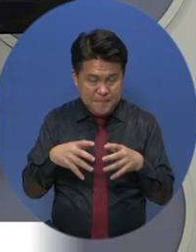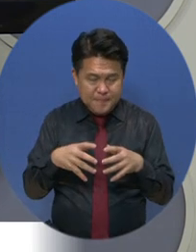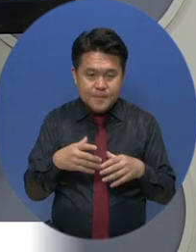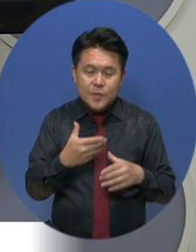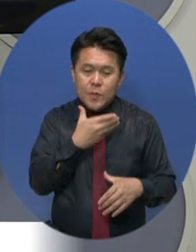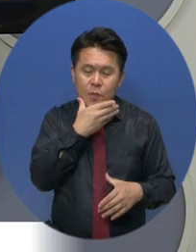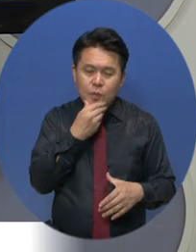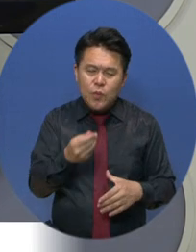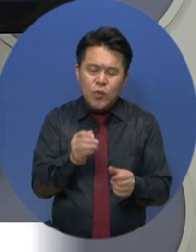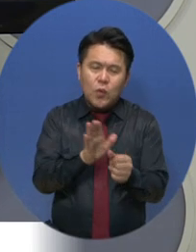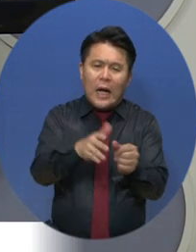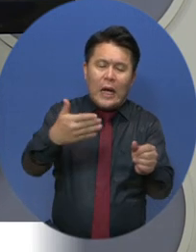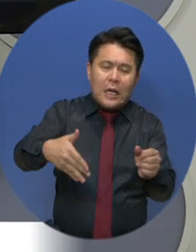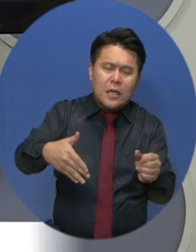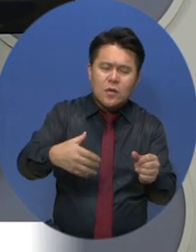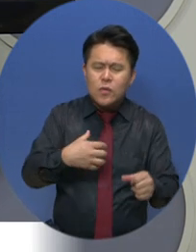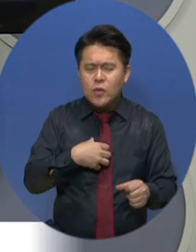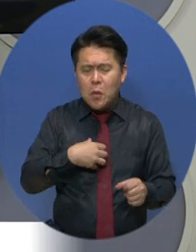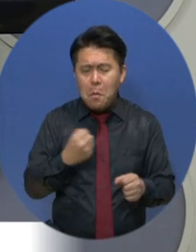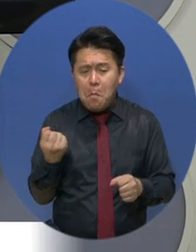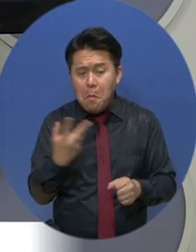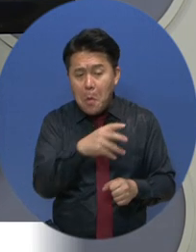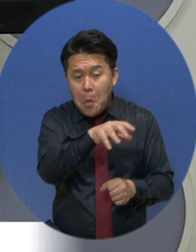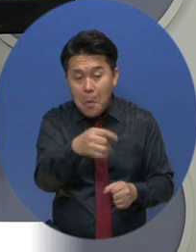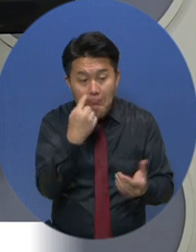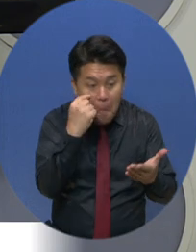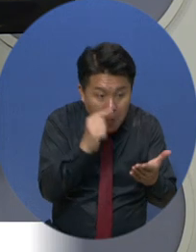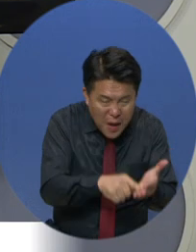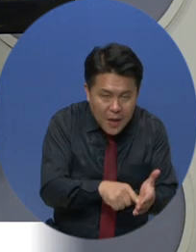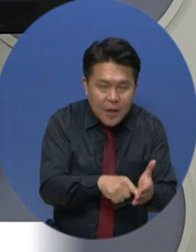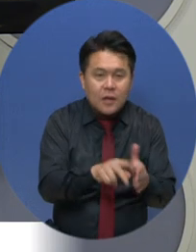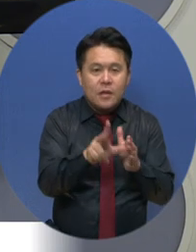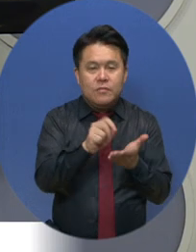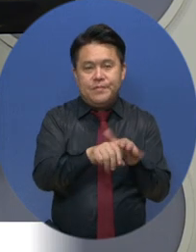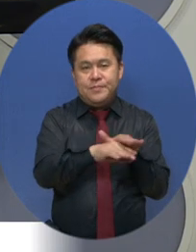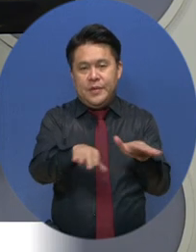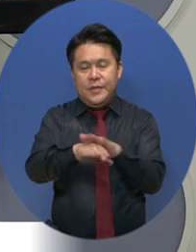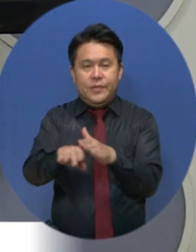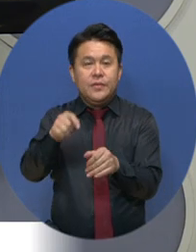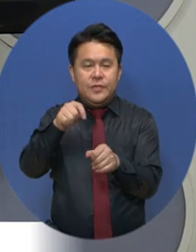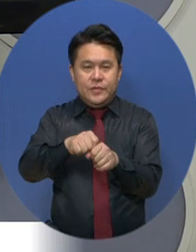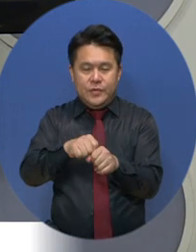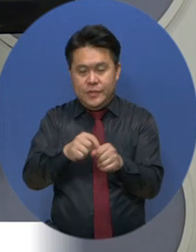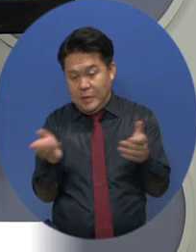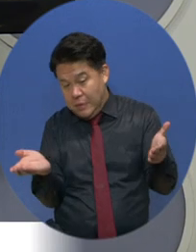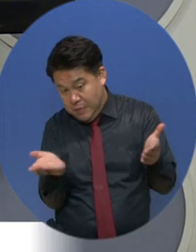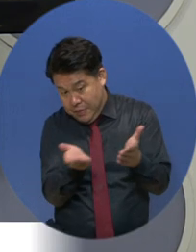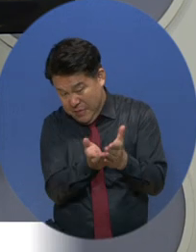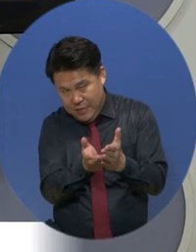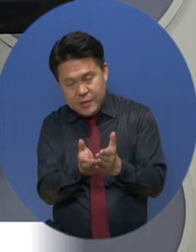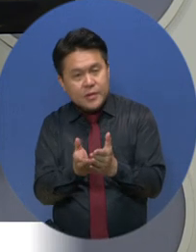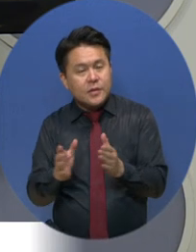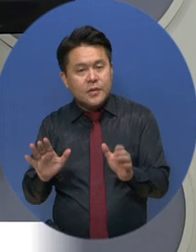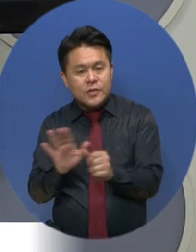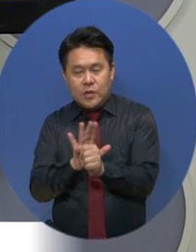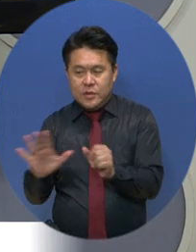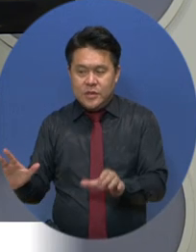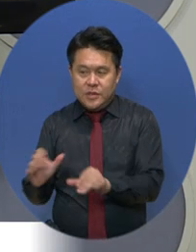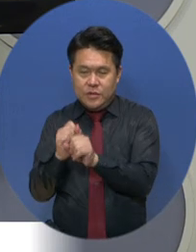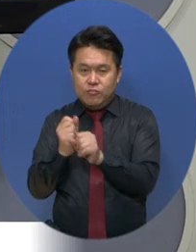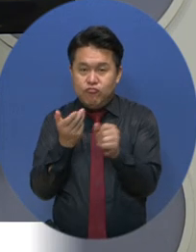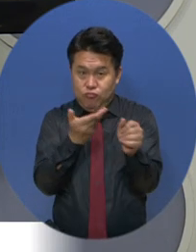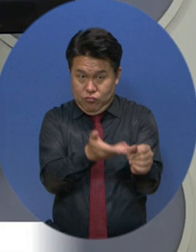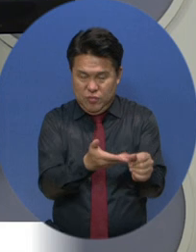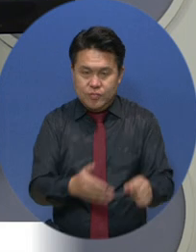가정을 발굴하고 문제를 해결하기 위해 맞춤형 통합서비스 지원 을 핵심으로 하는데요 지난해까지 총